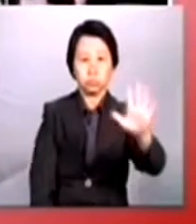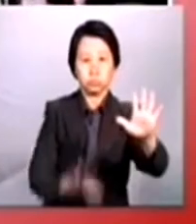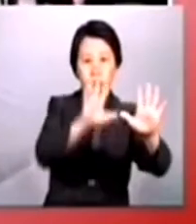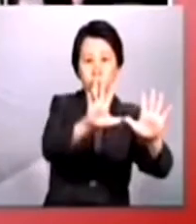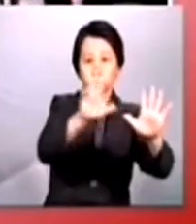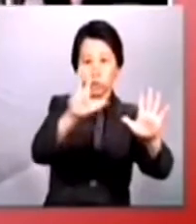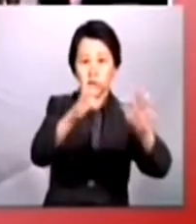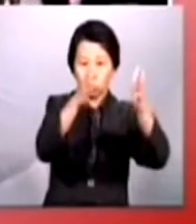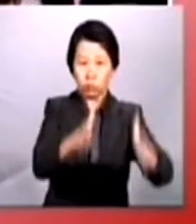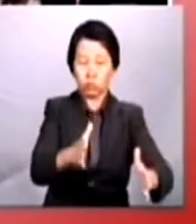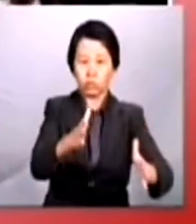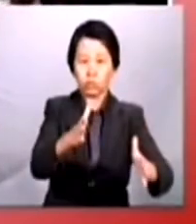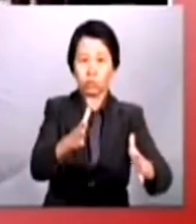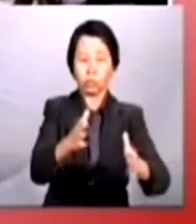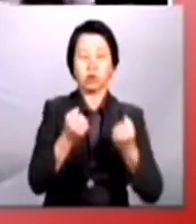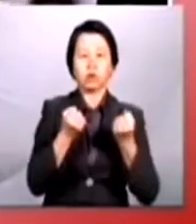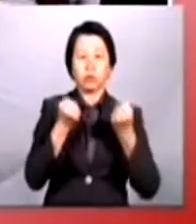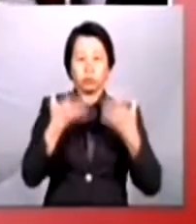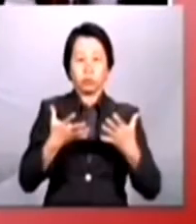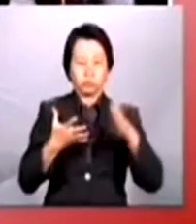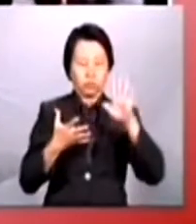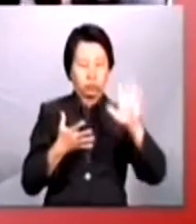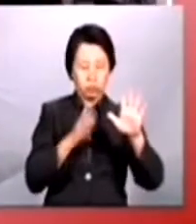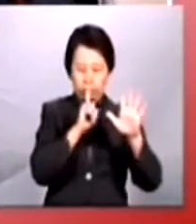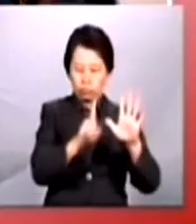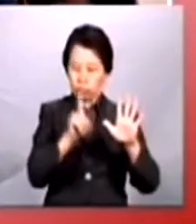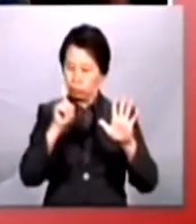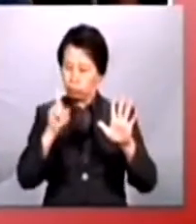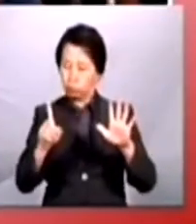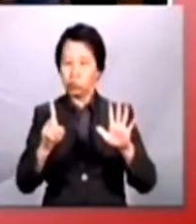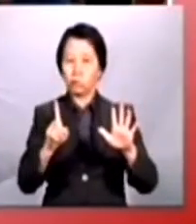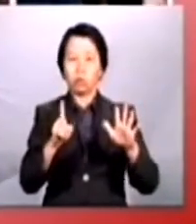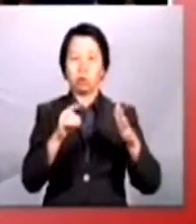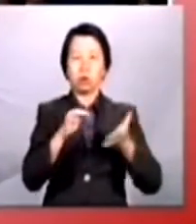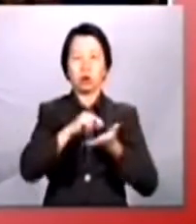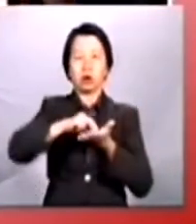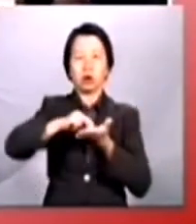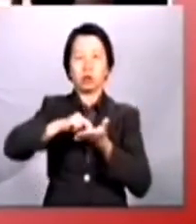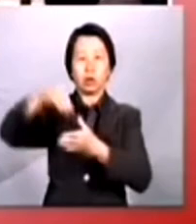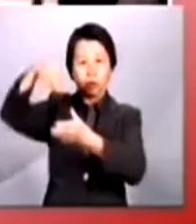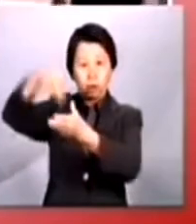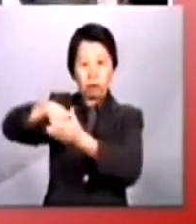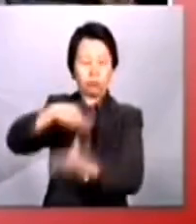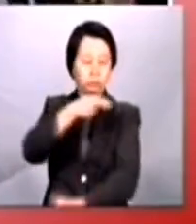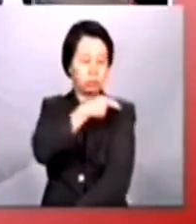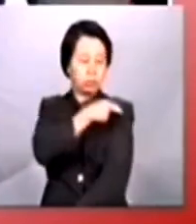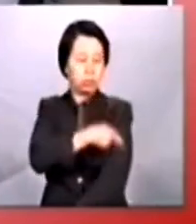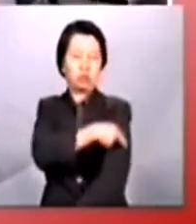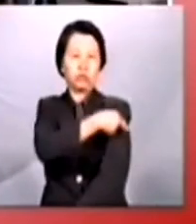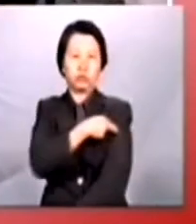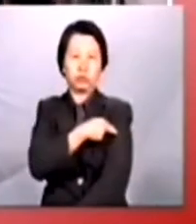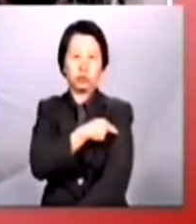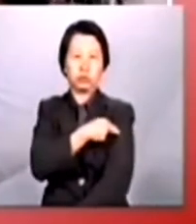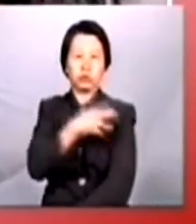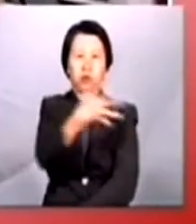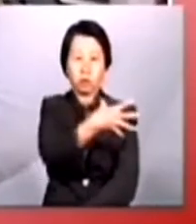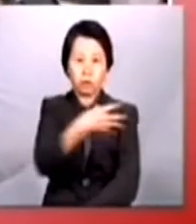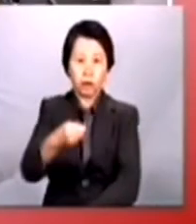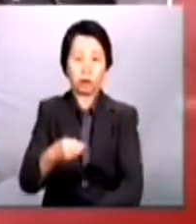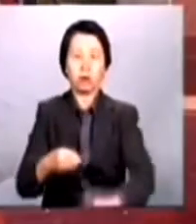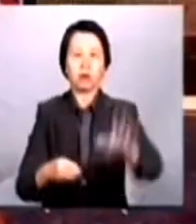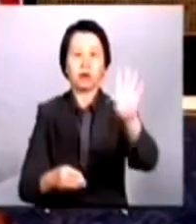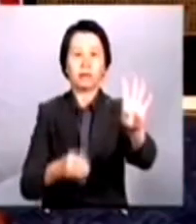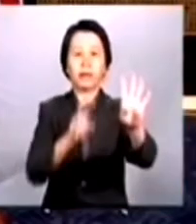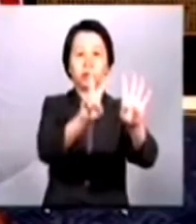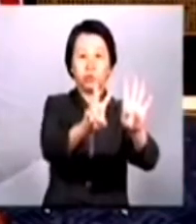tersebut selama ini Meratus belas orang sedang pun dirawat di Hospital mereka lele